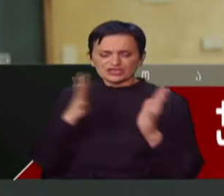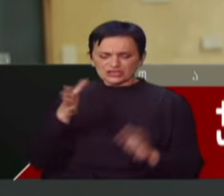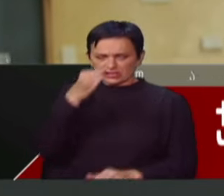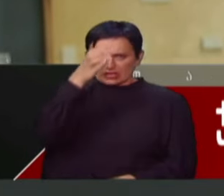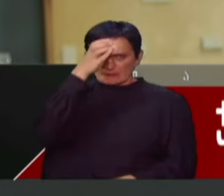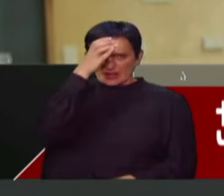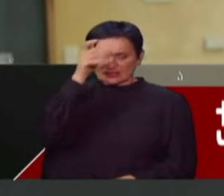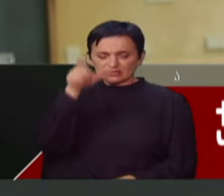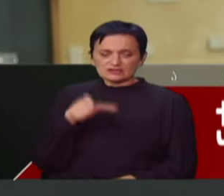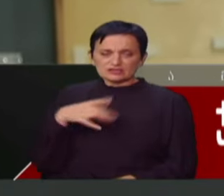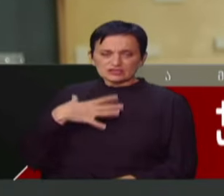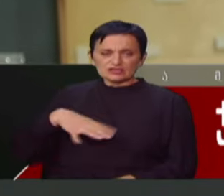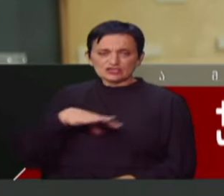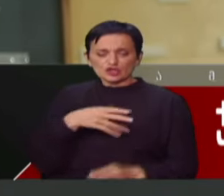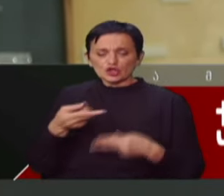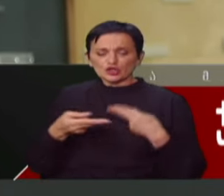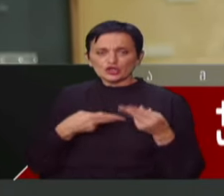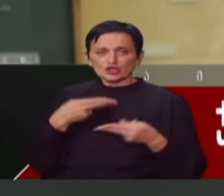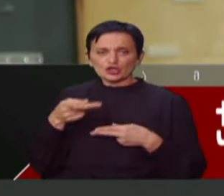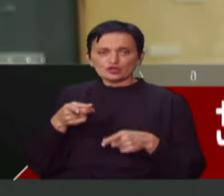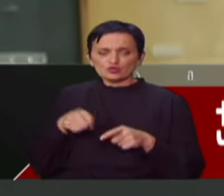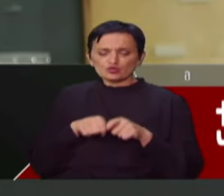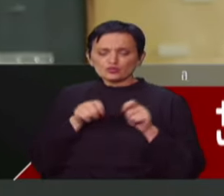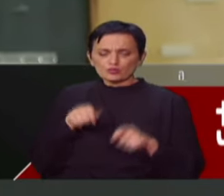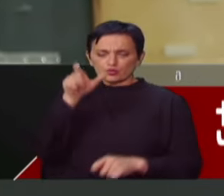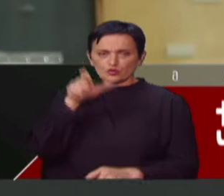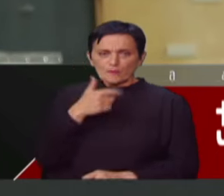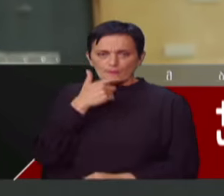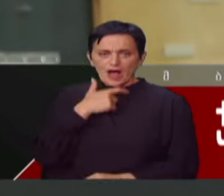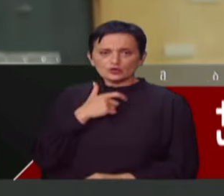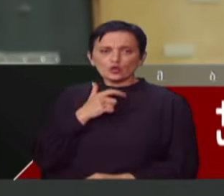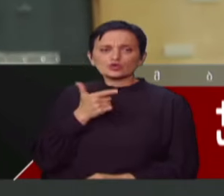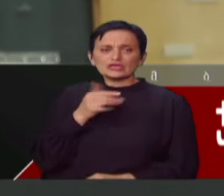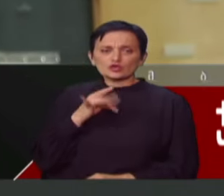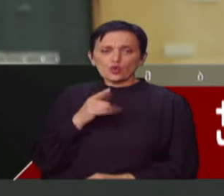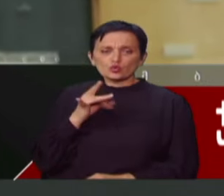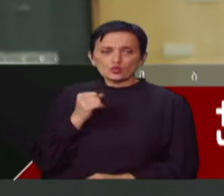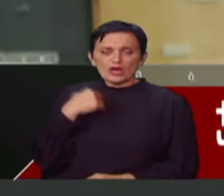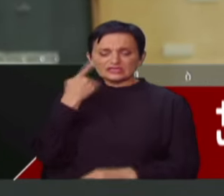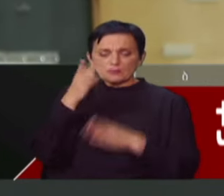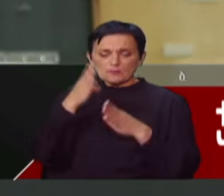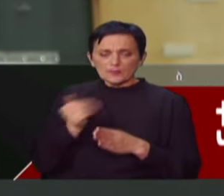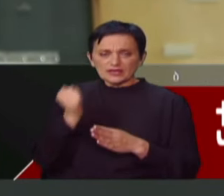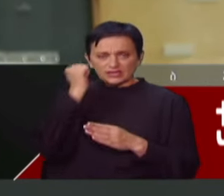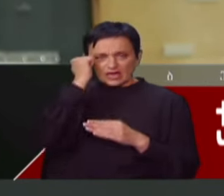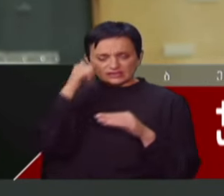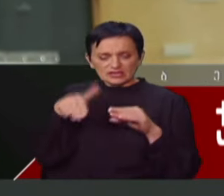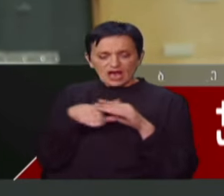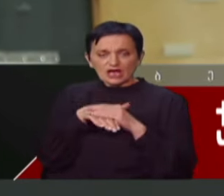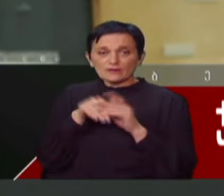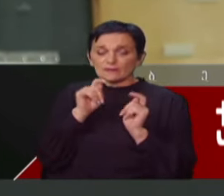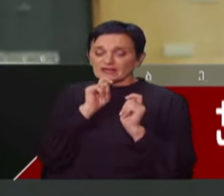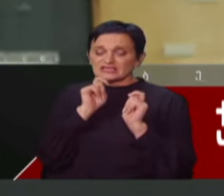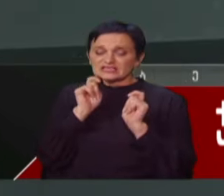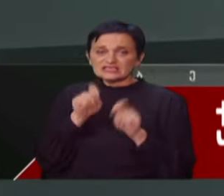მეცნიერის საქართველოში ქირურგიის ფუძემდებლის ბატონი გრიგოლ მუხაძის პირადი არქივი და